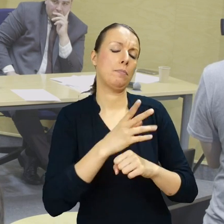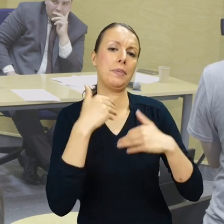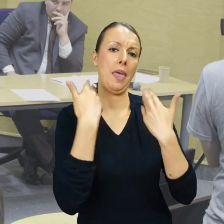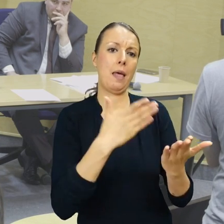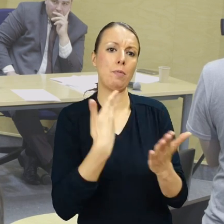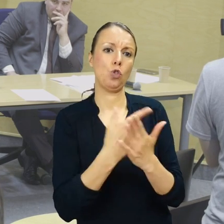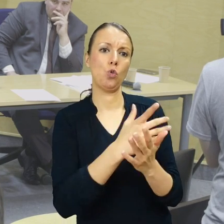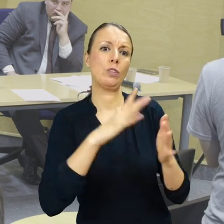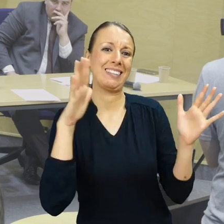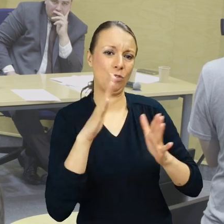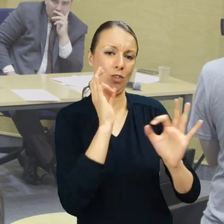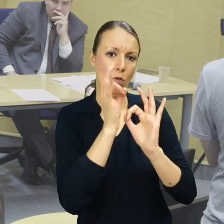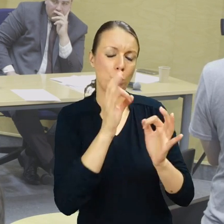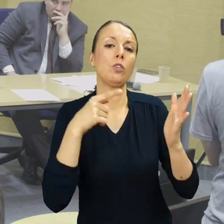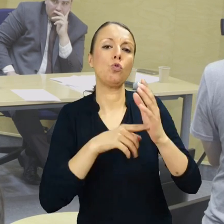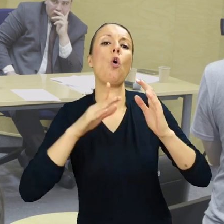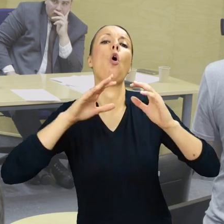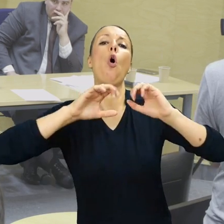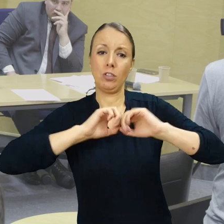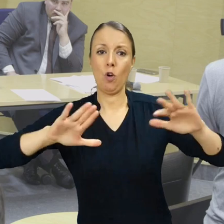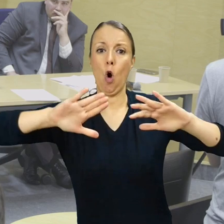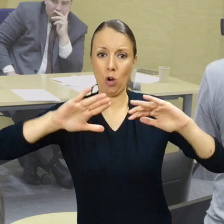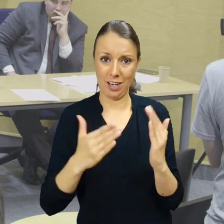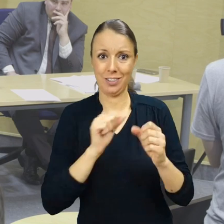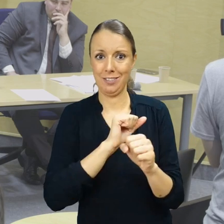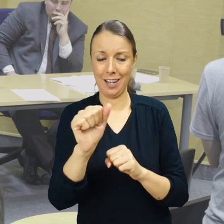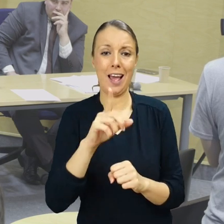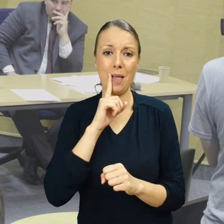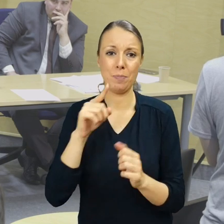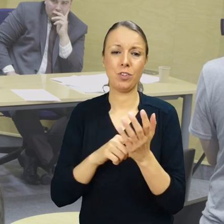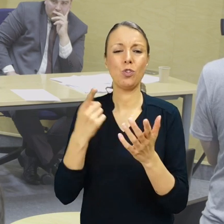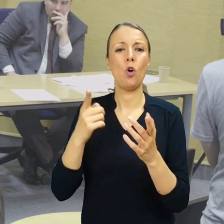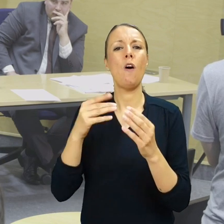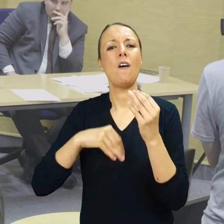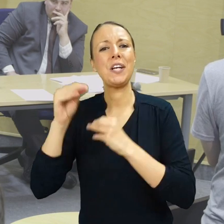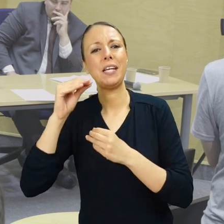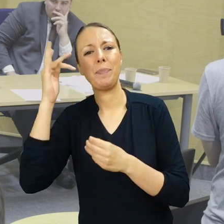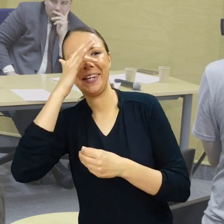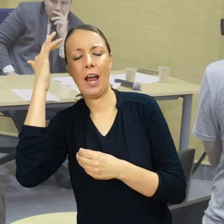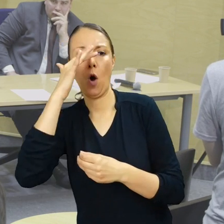ograniczeniem, ale to jest bardziej ograniczenie natury faktycznej, retorycznej bym powiedział, niż umocowane w sposób